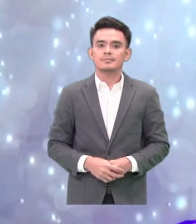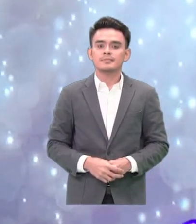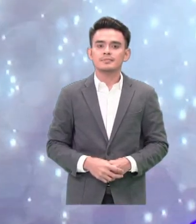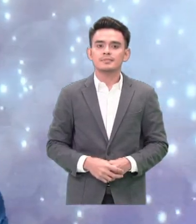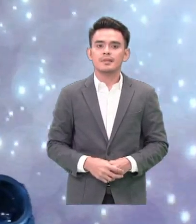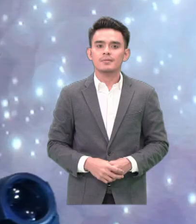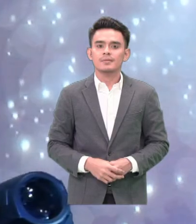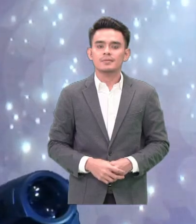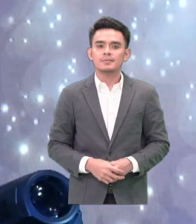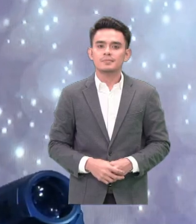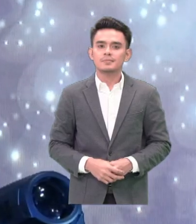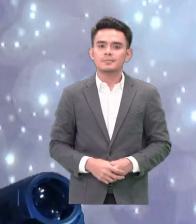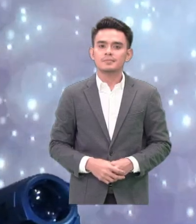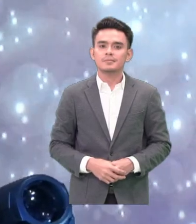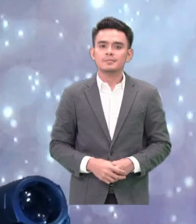engkau